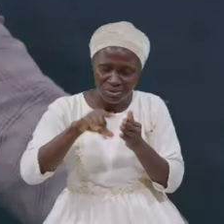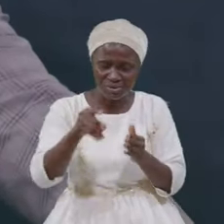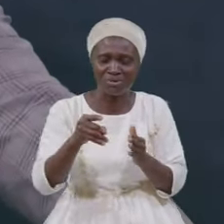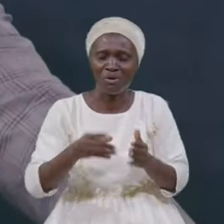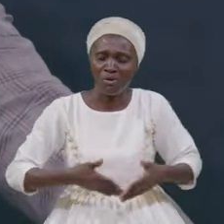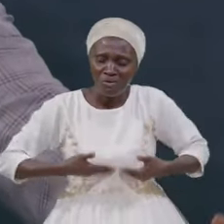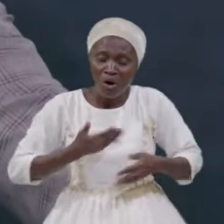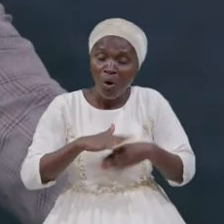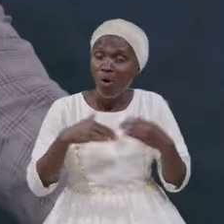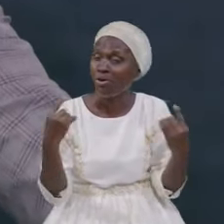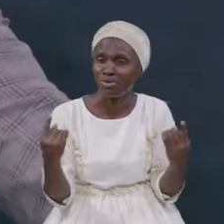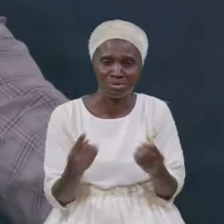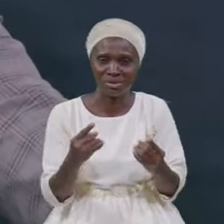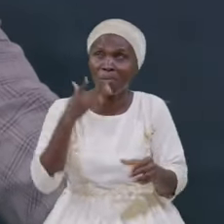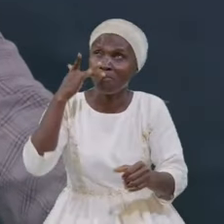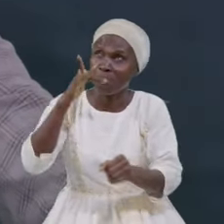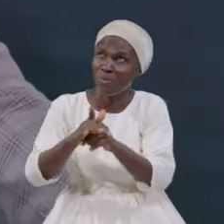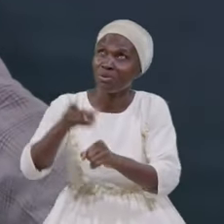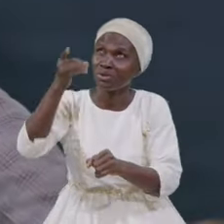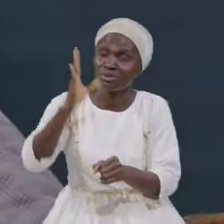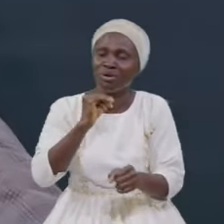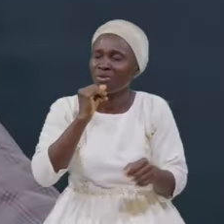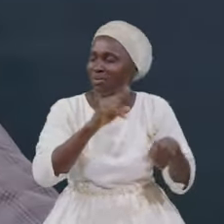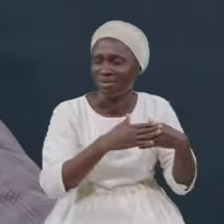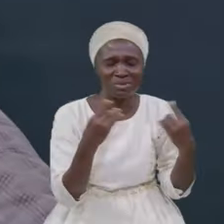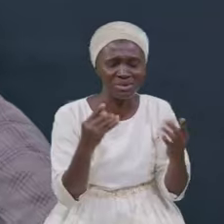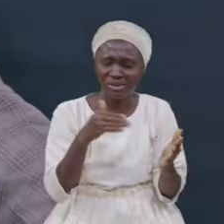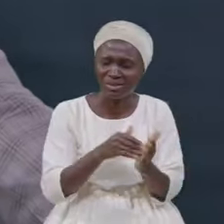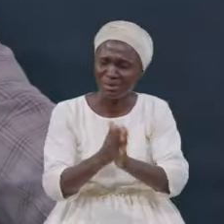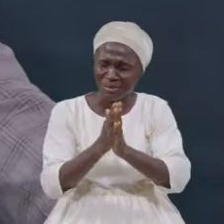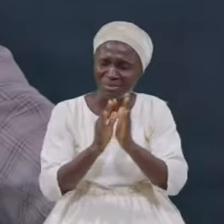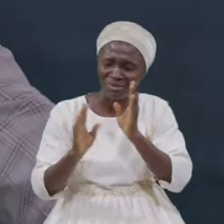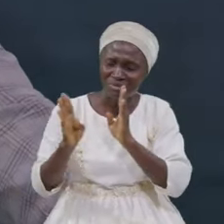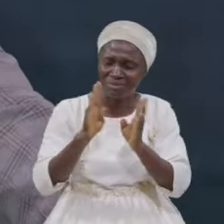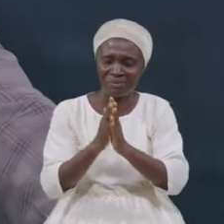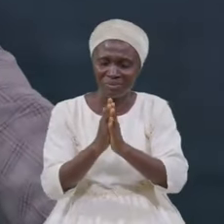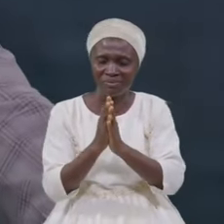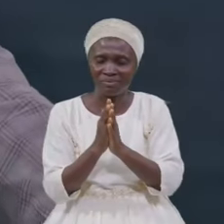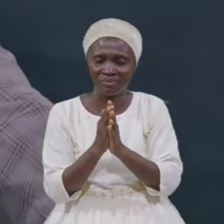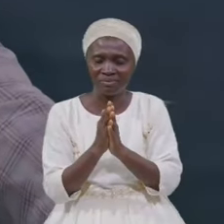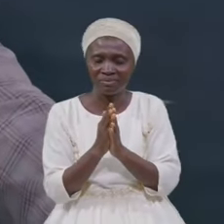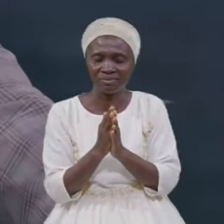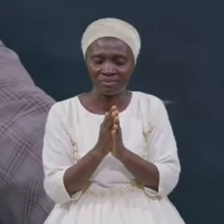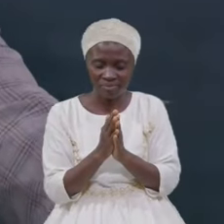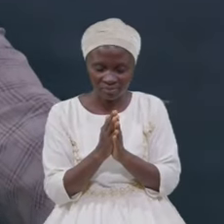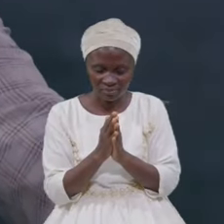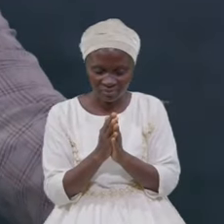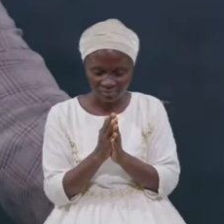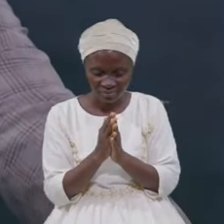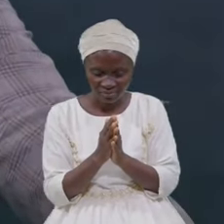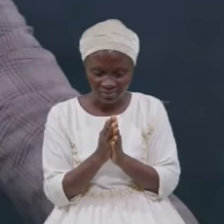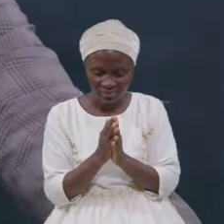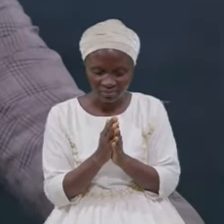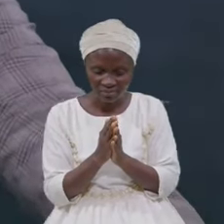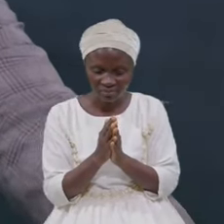pour le jour à venir. Je vais prier avec vous maintenant. Alors prends la décision. Tu te